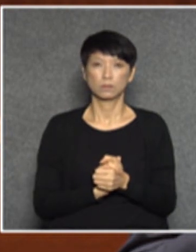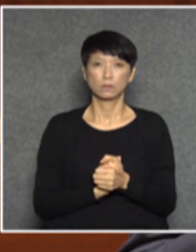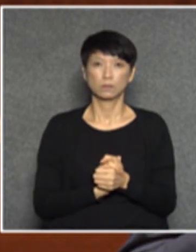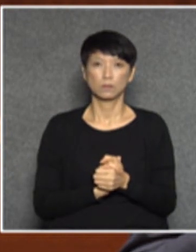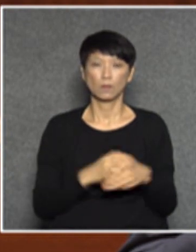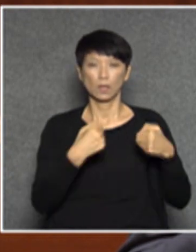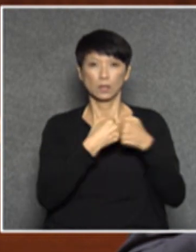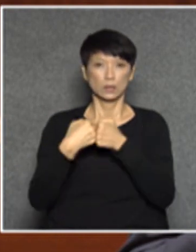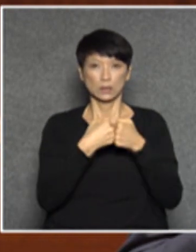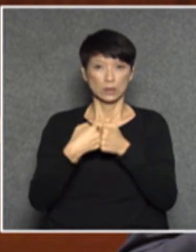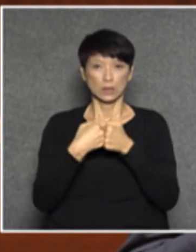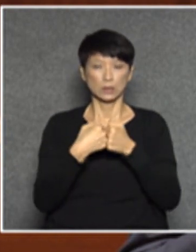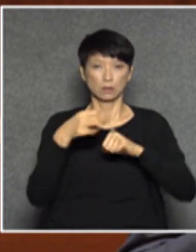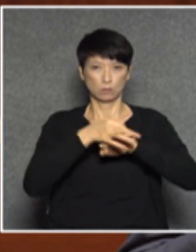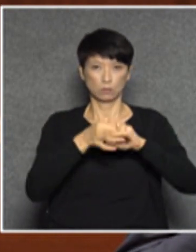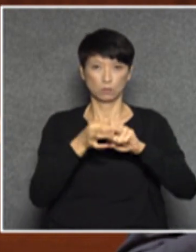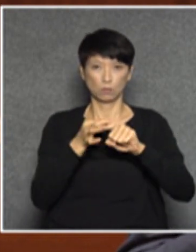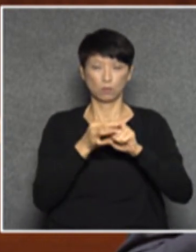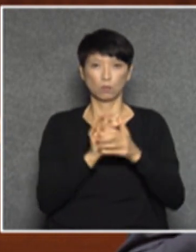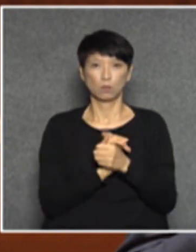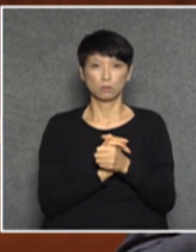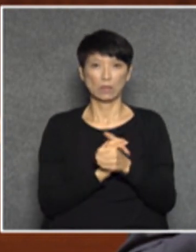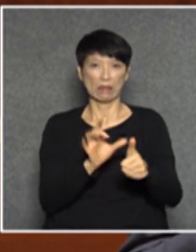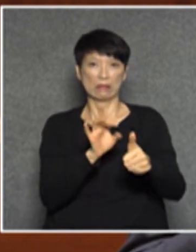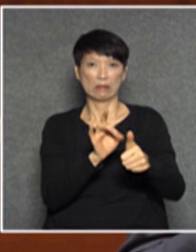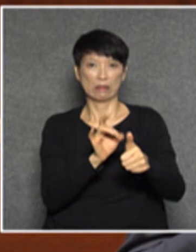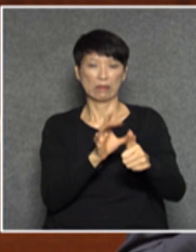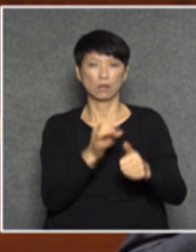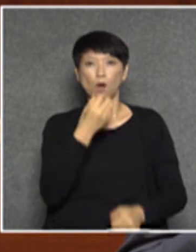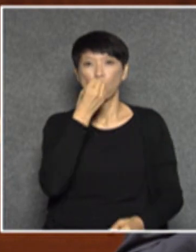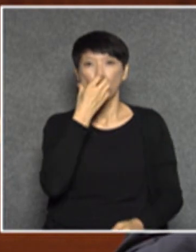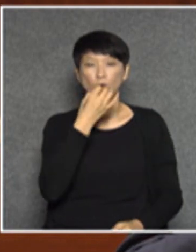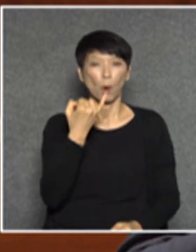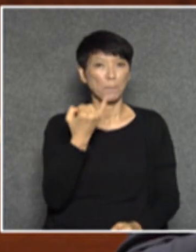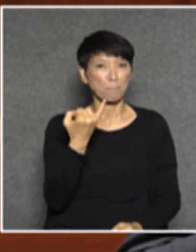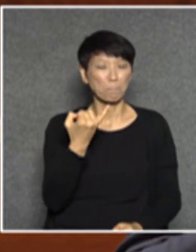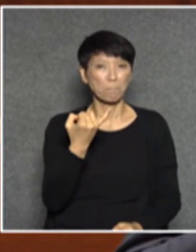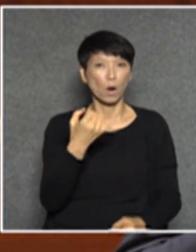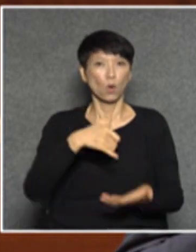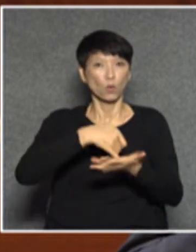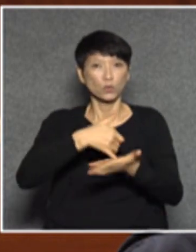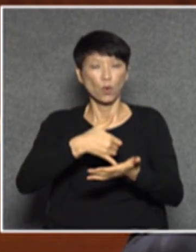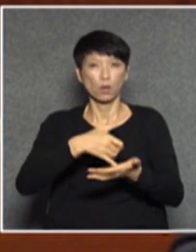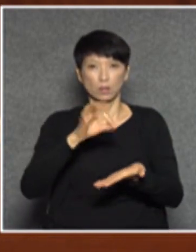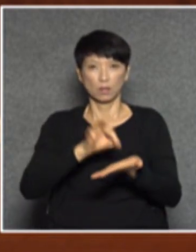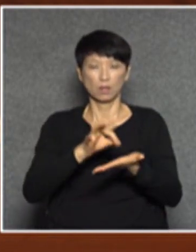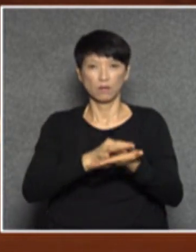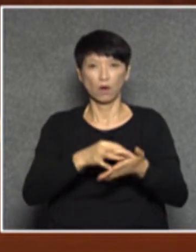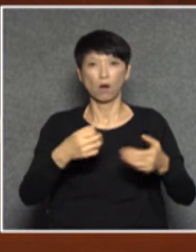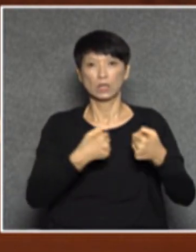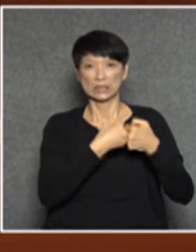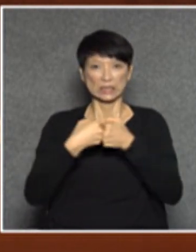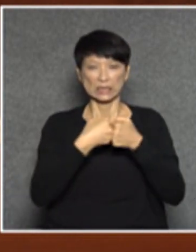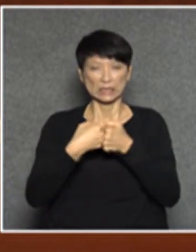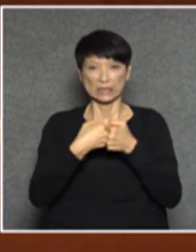爭對手拿香港一些缺點出來跟香港競爭。他們在亞投行